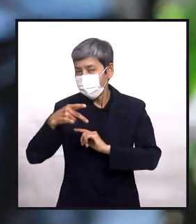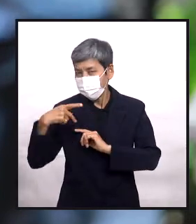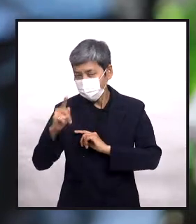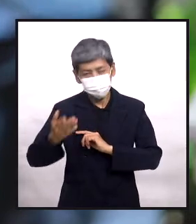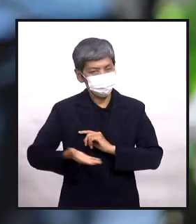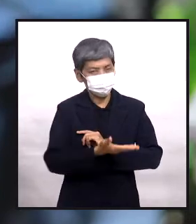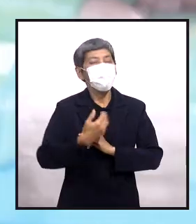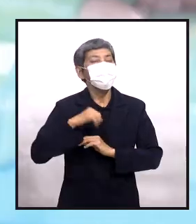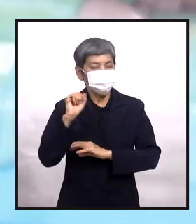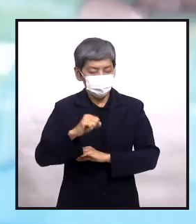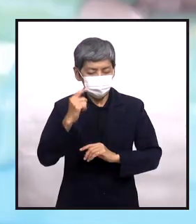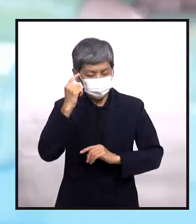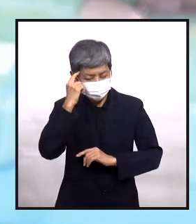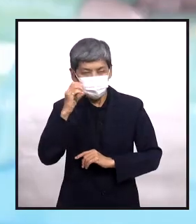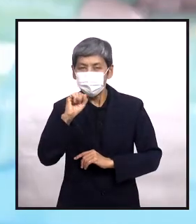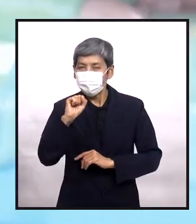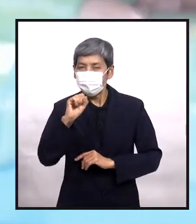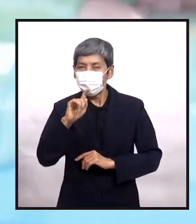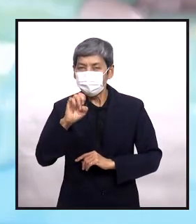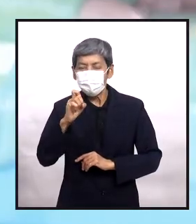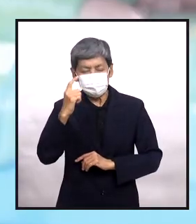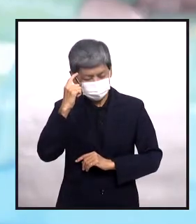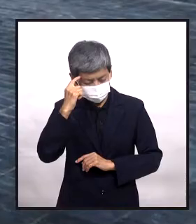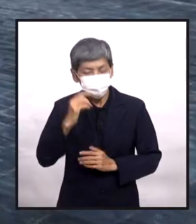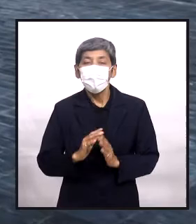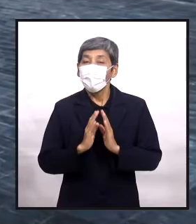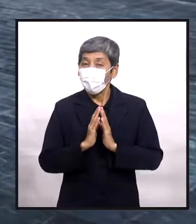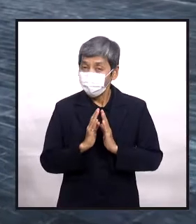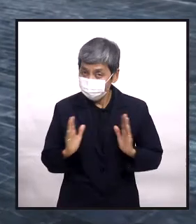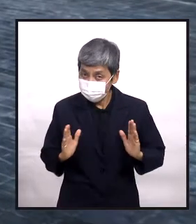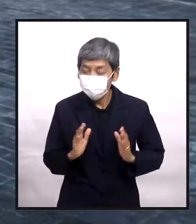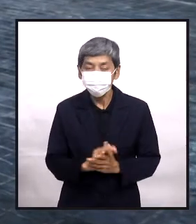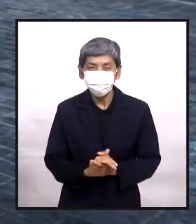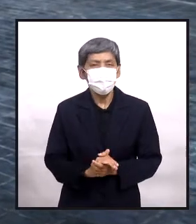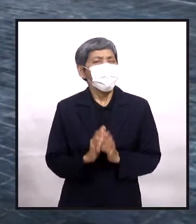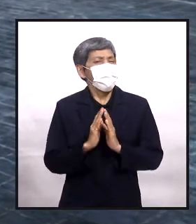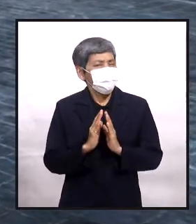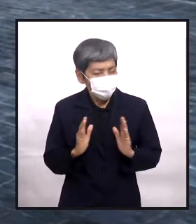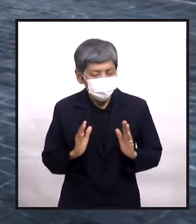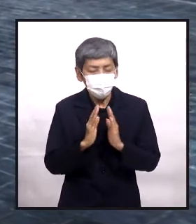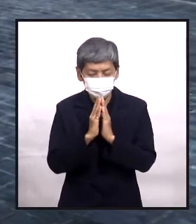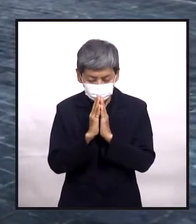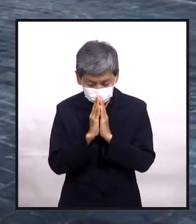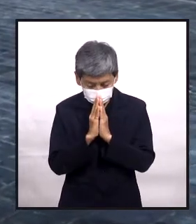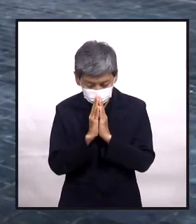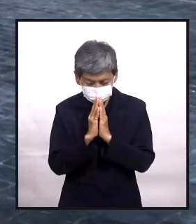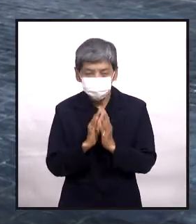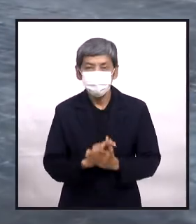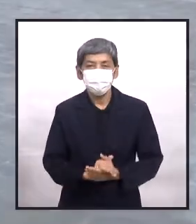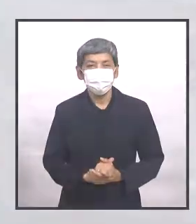ประโยชน์สำหรับทุกคน สติเรียกสติ วันนี้ต้องขอขอบคุณคุณใหม่มากๆเลยนะคะขอบคุณค่ะ ขอบคุณครับคุณอุ๋ย